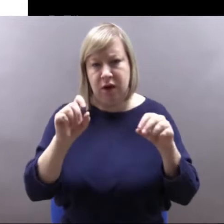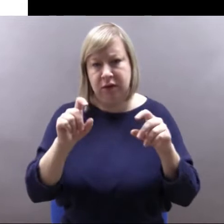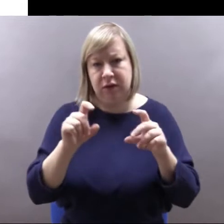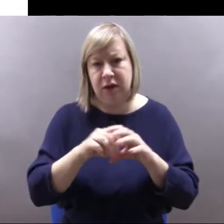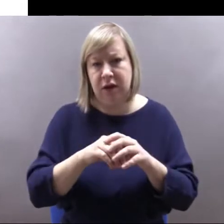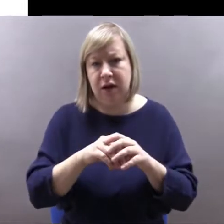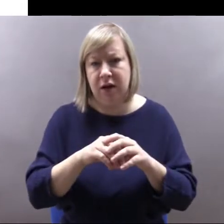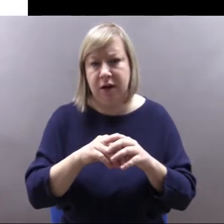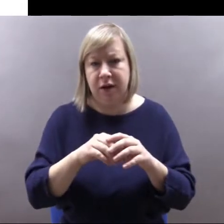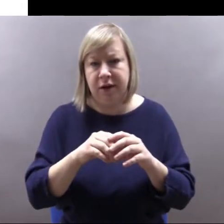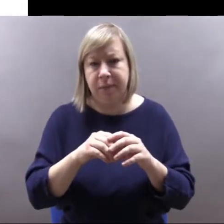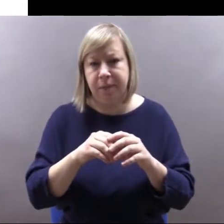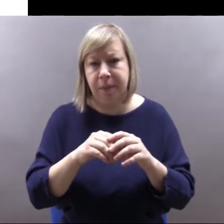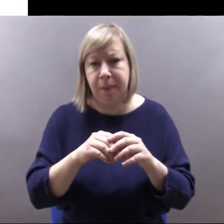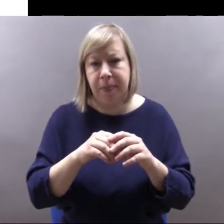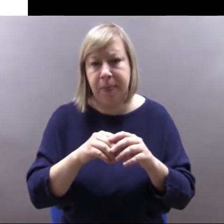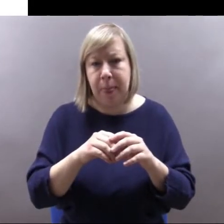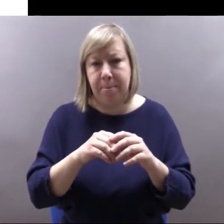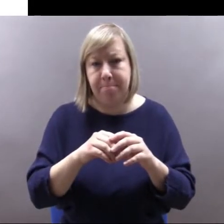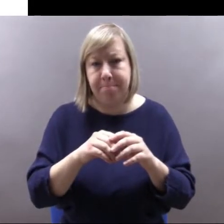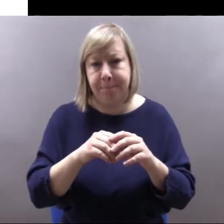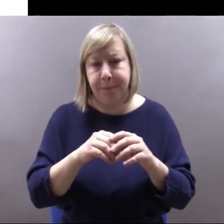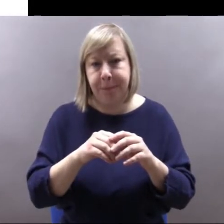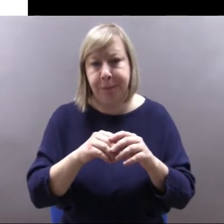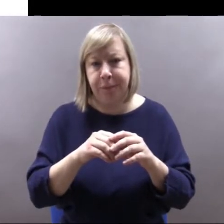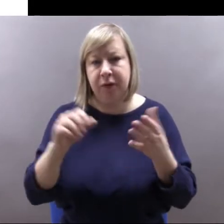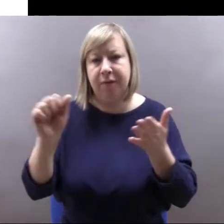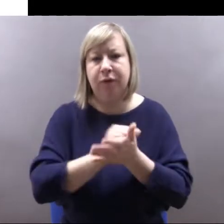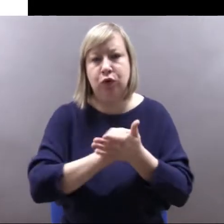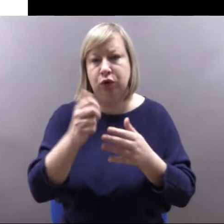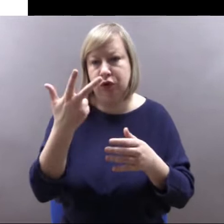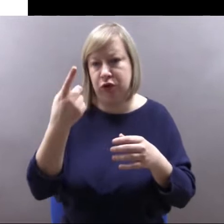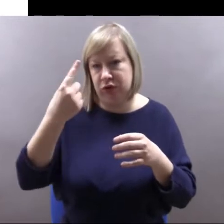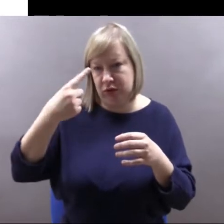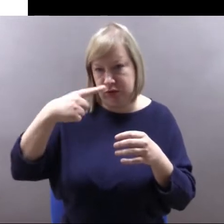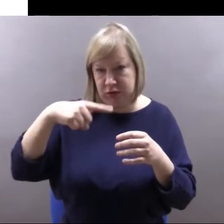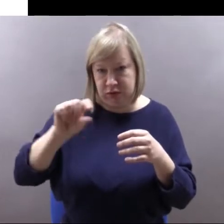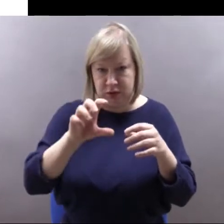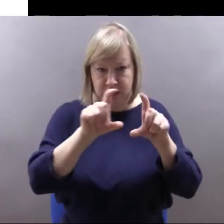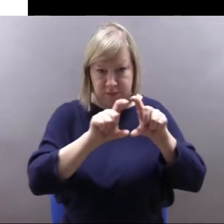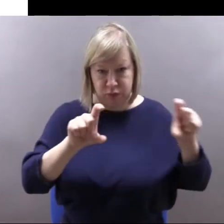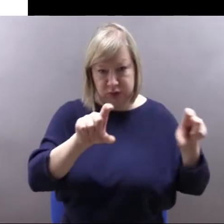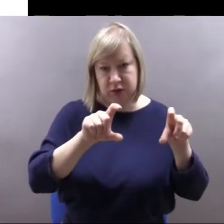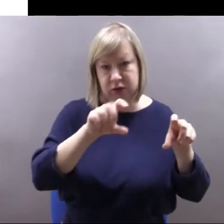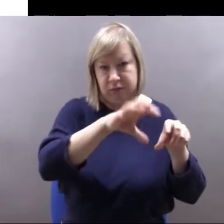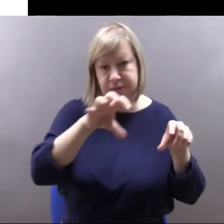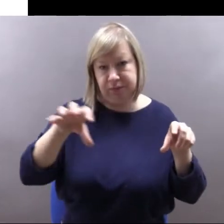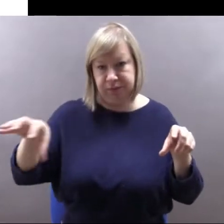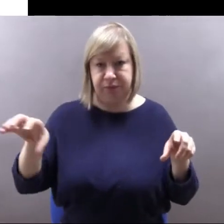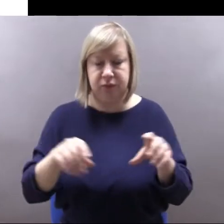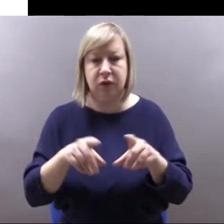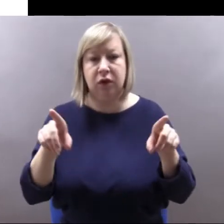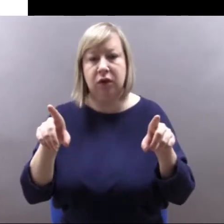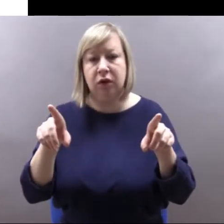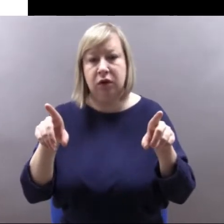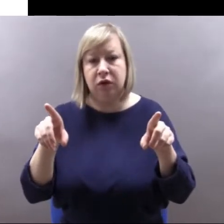mamy wydruki 3D naszych kamienic, które pokazują historię tą przedwojenną i powojenną, i mamy